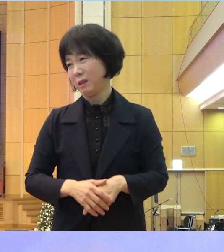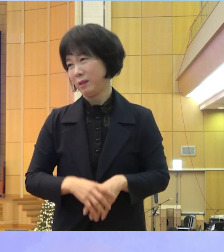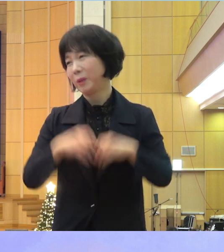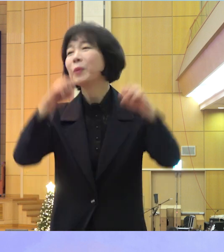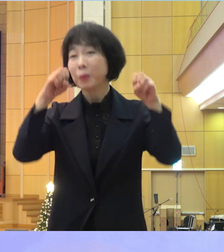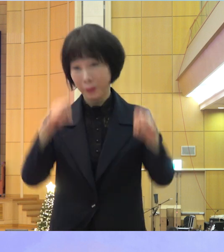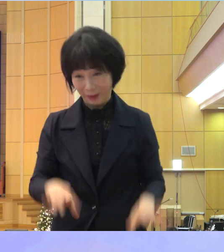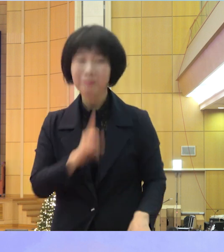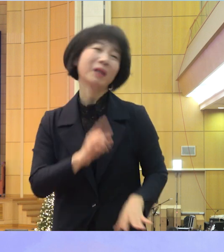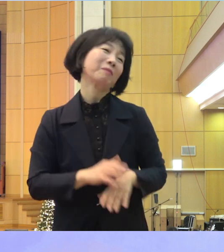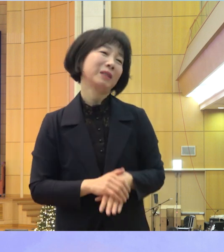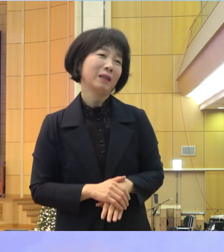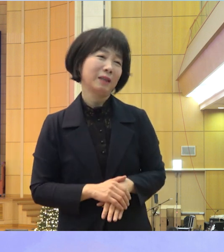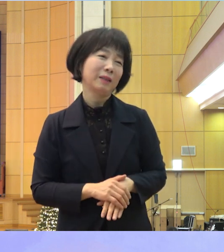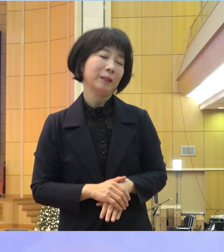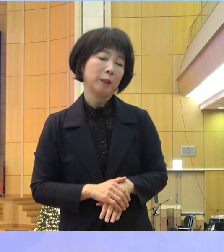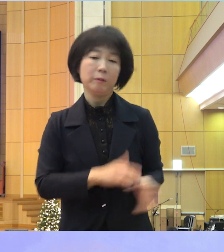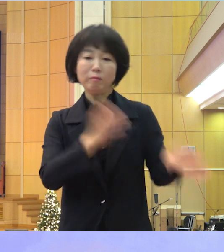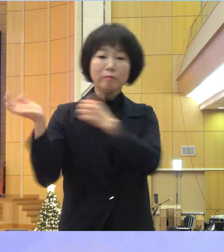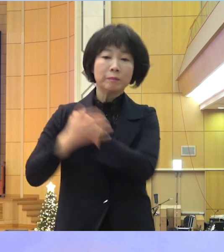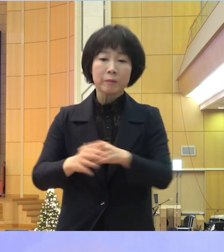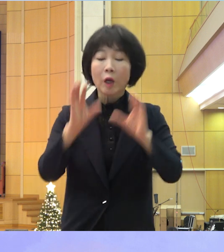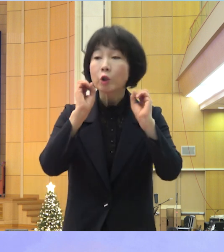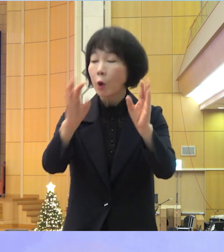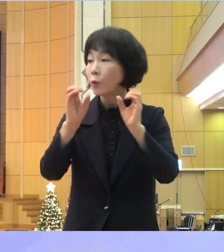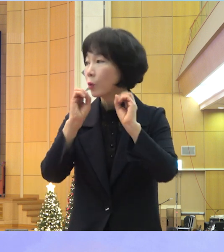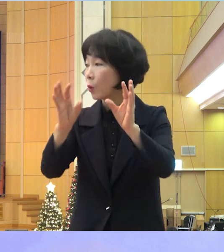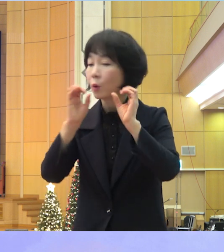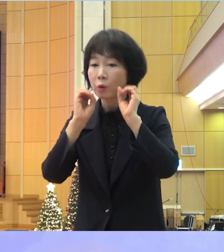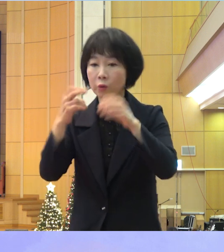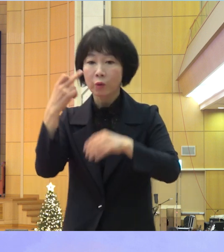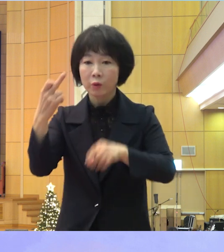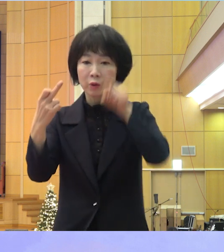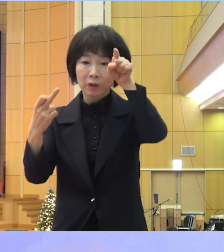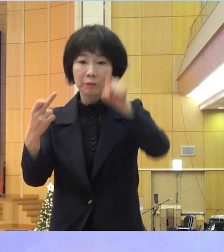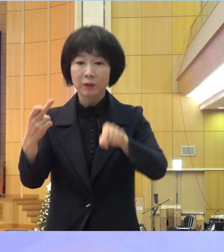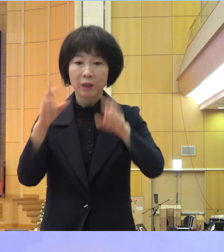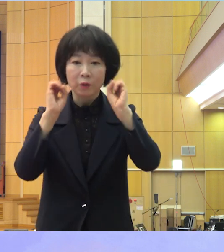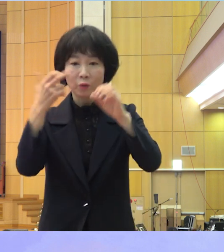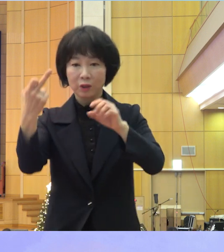7절에, 전도서 12장 7절 958페이지.